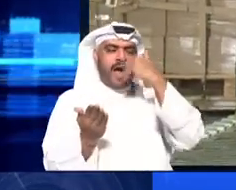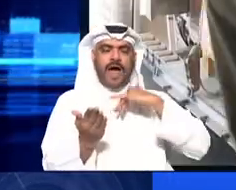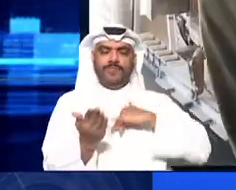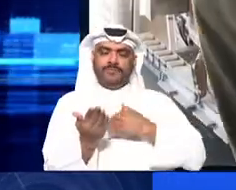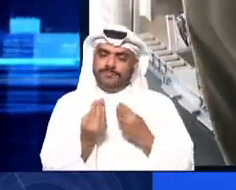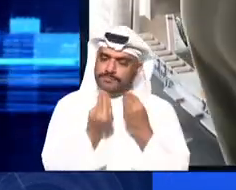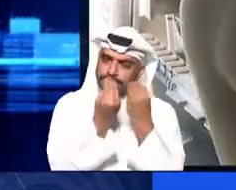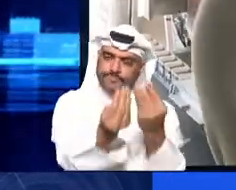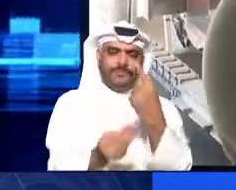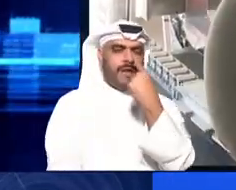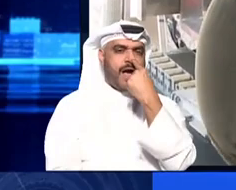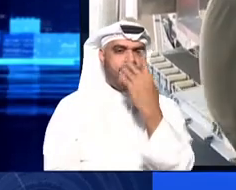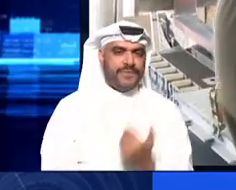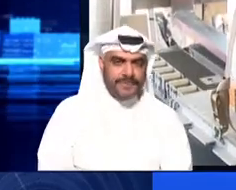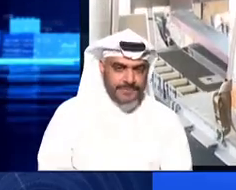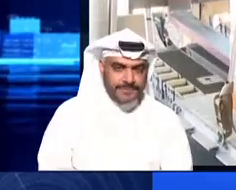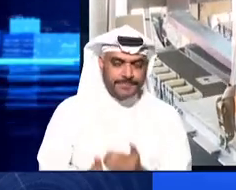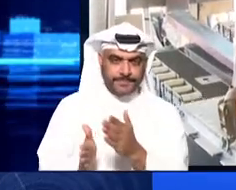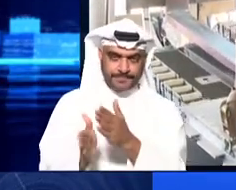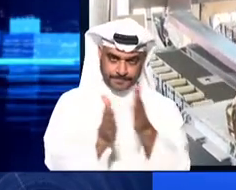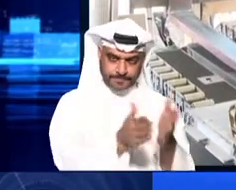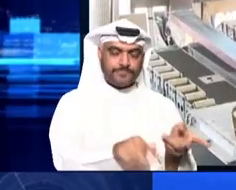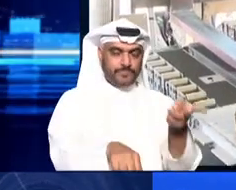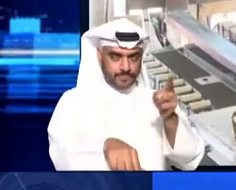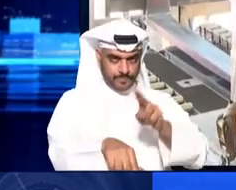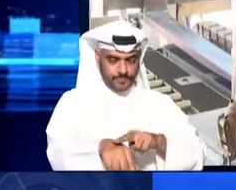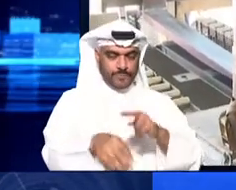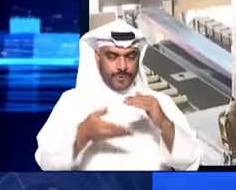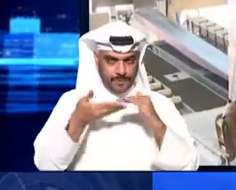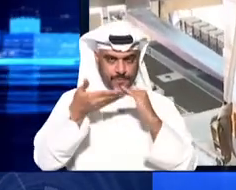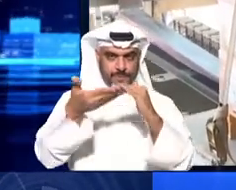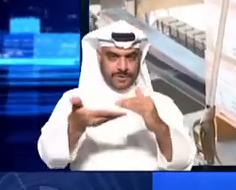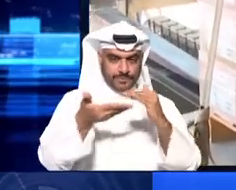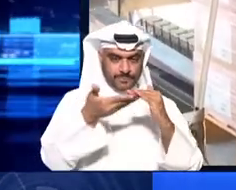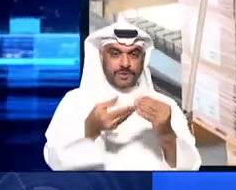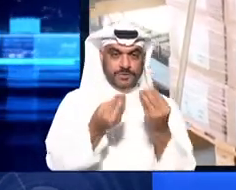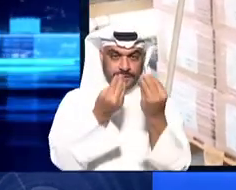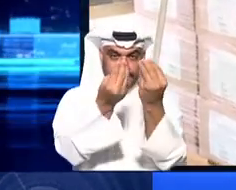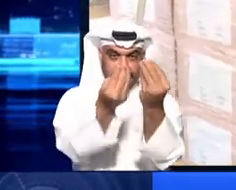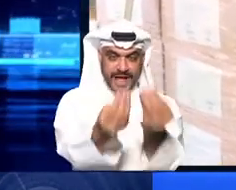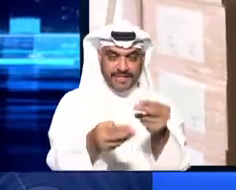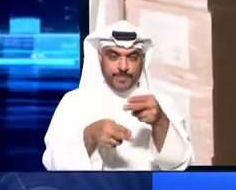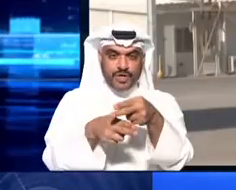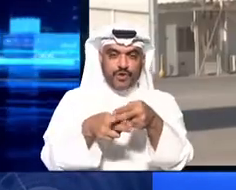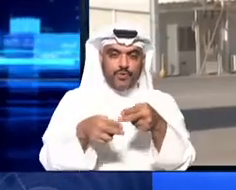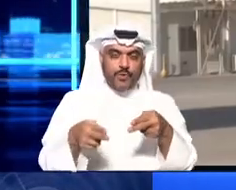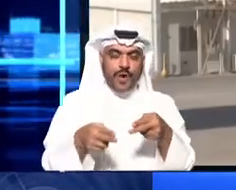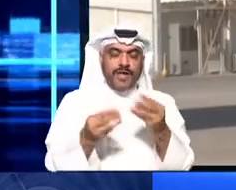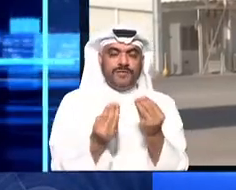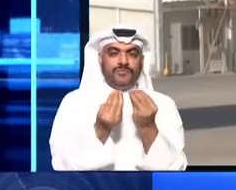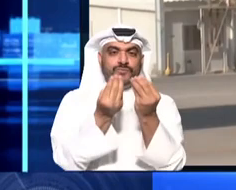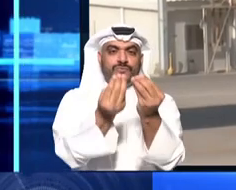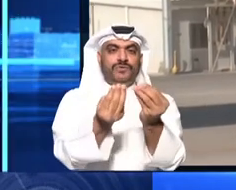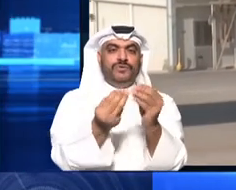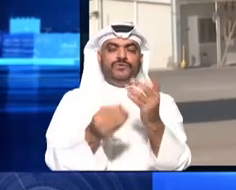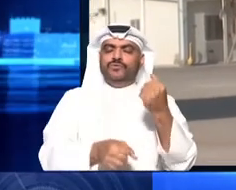وكان أيضا من ضمن هذه المساعدات الحقيقة التي قدمتها الدولة